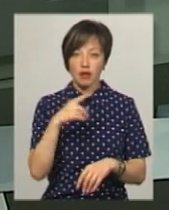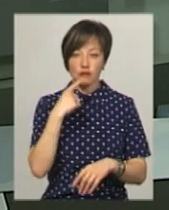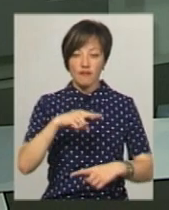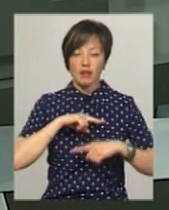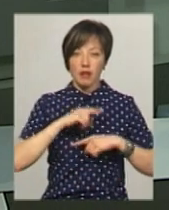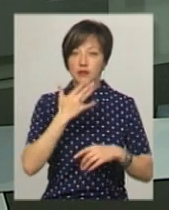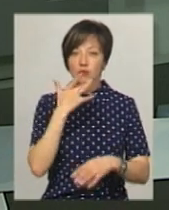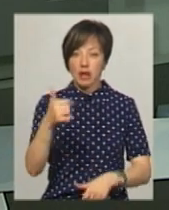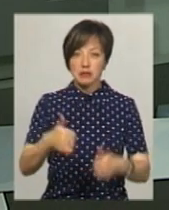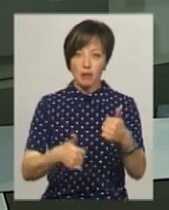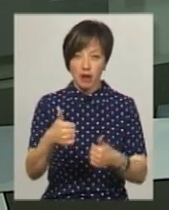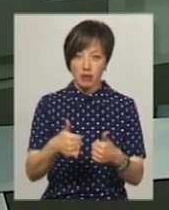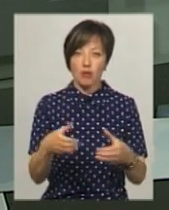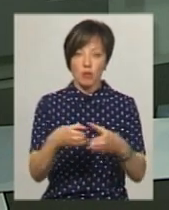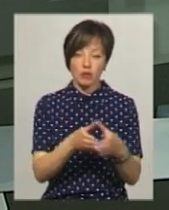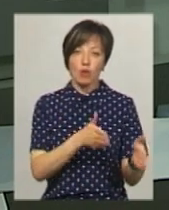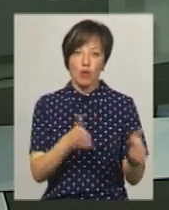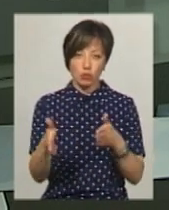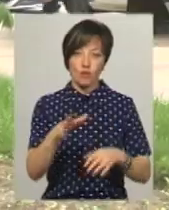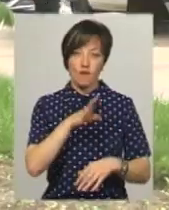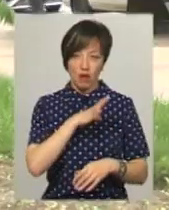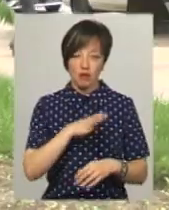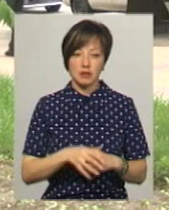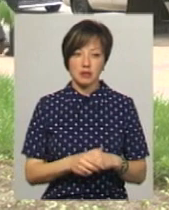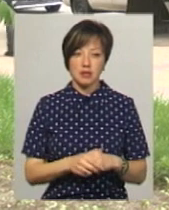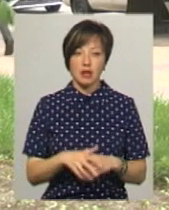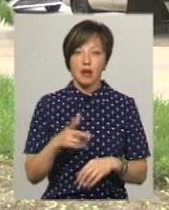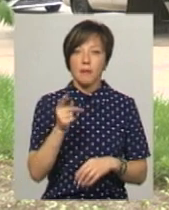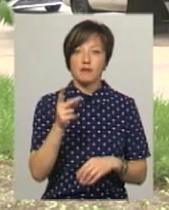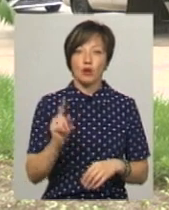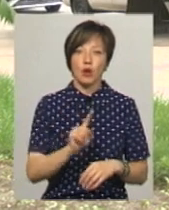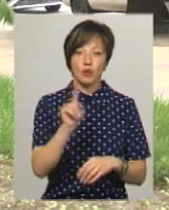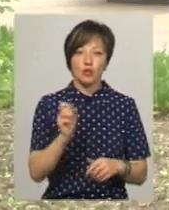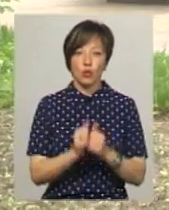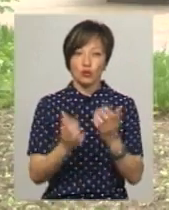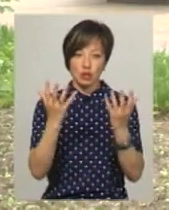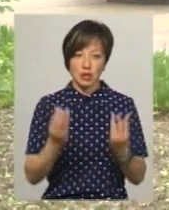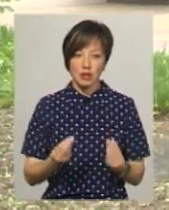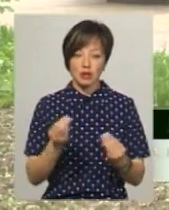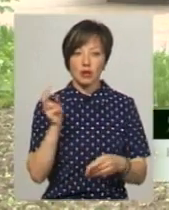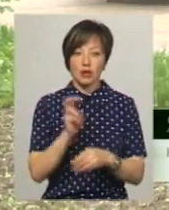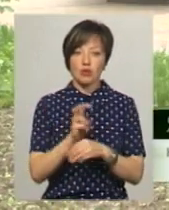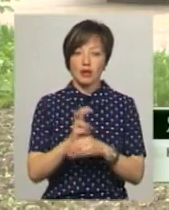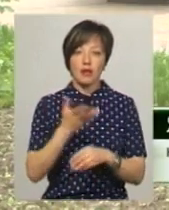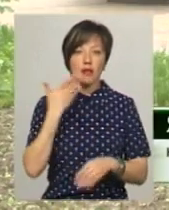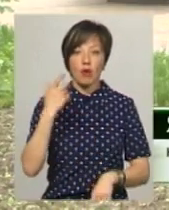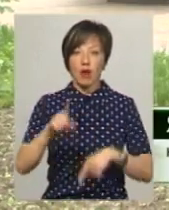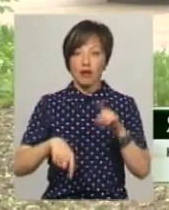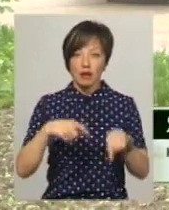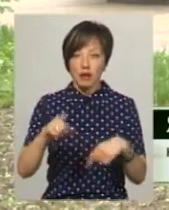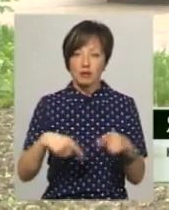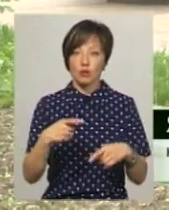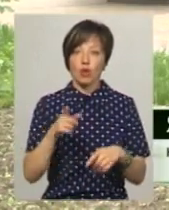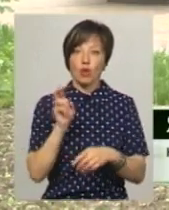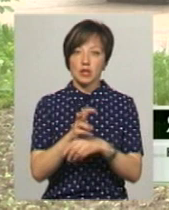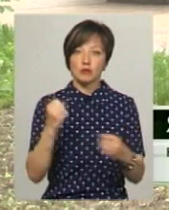фіналу національних змагань гравці готувалися. 1,5 години кожен день. Ходили на легку атлетику,